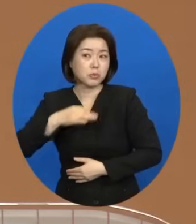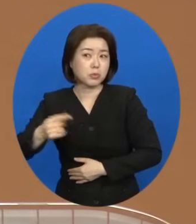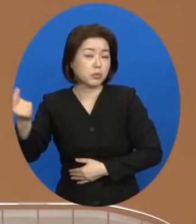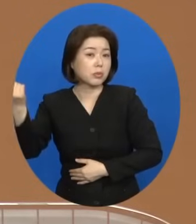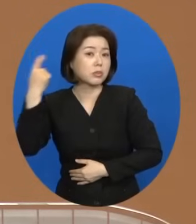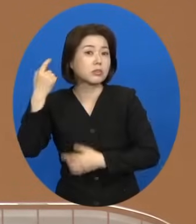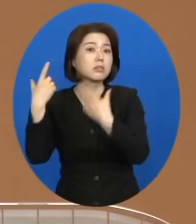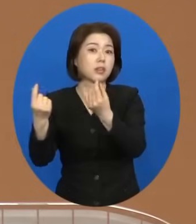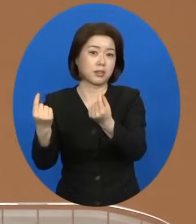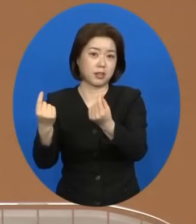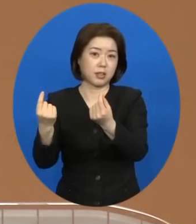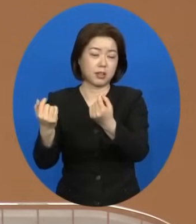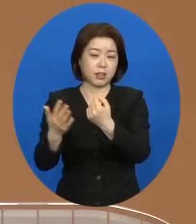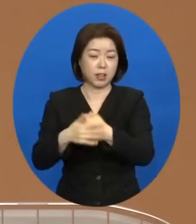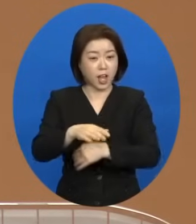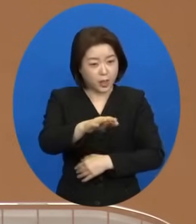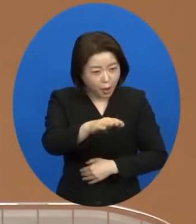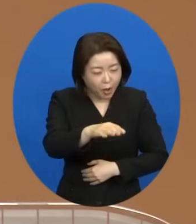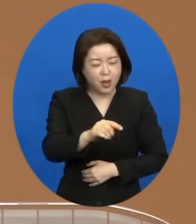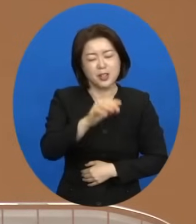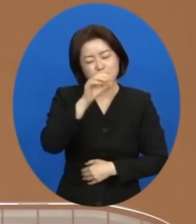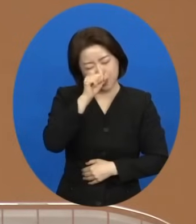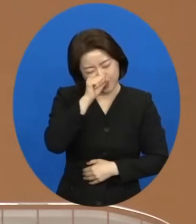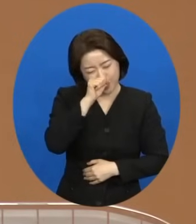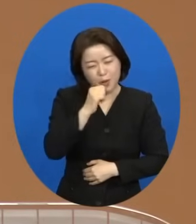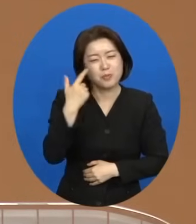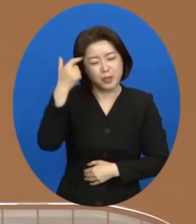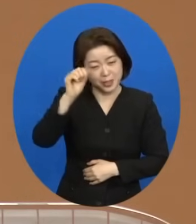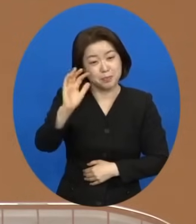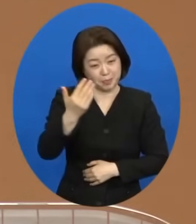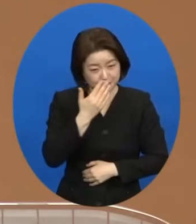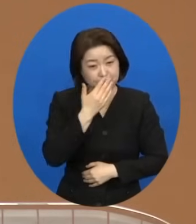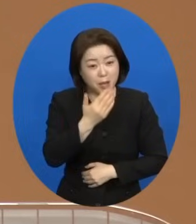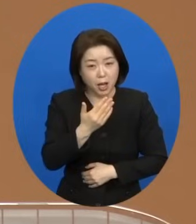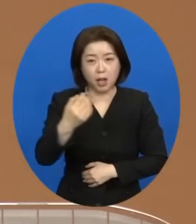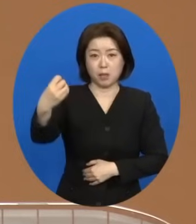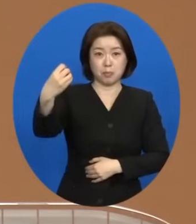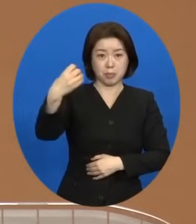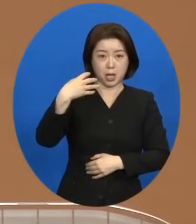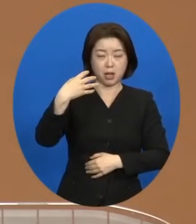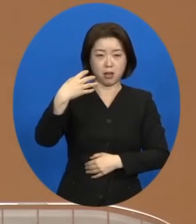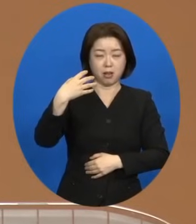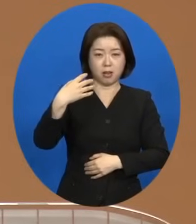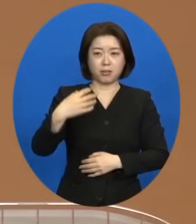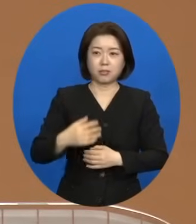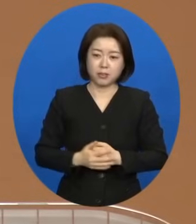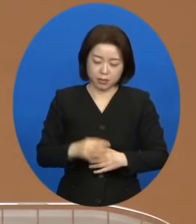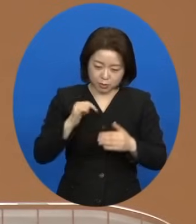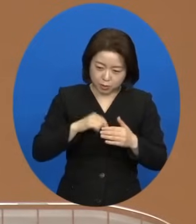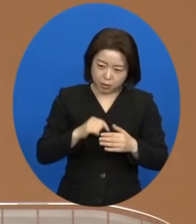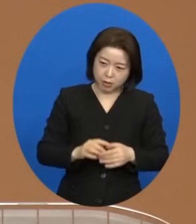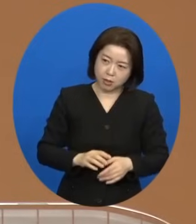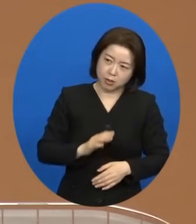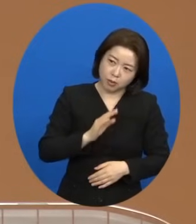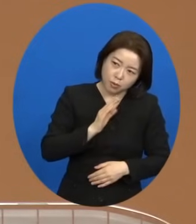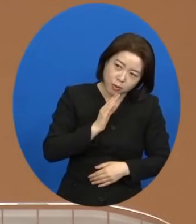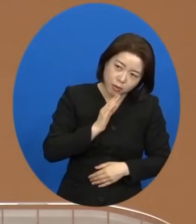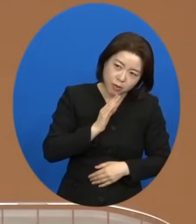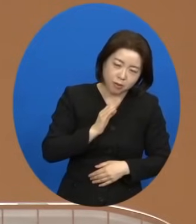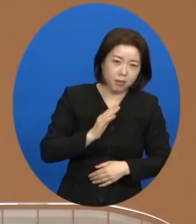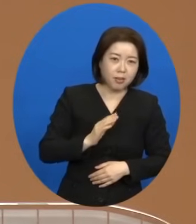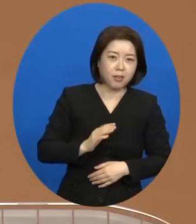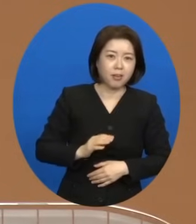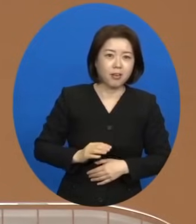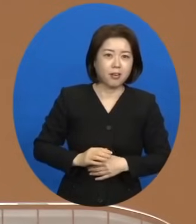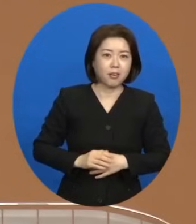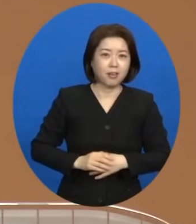려어 너는 좋은 목사님이 될 거야 그면 속으로 그럴까 그러면서